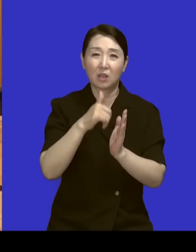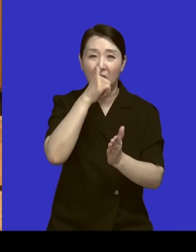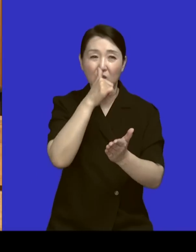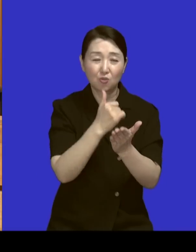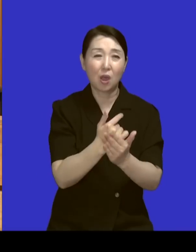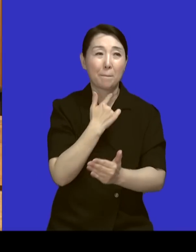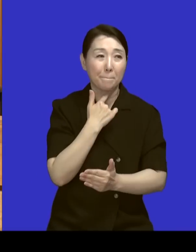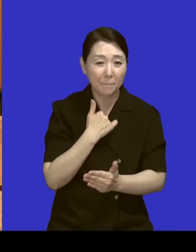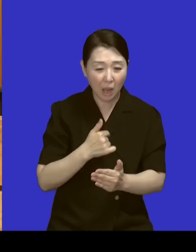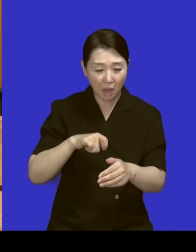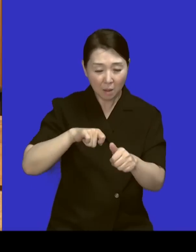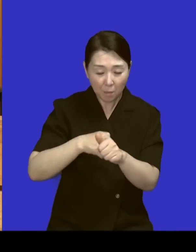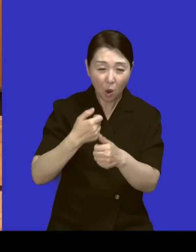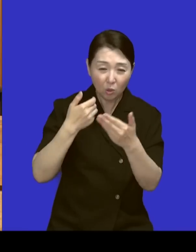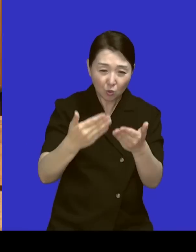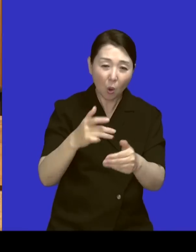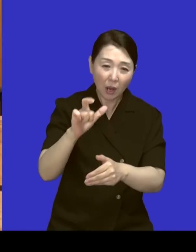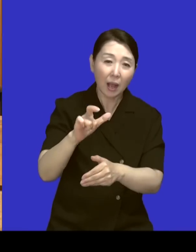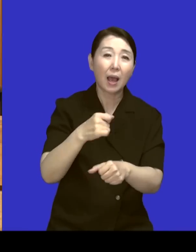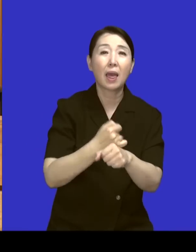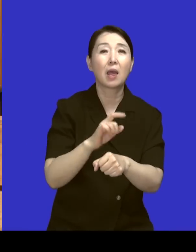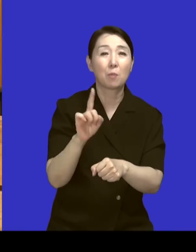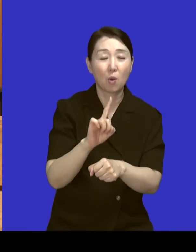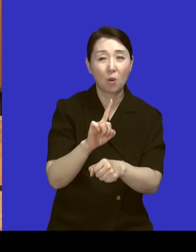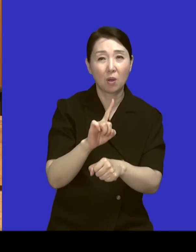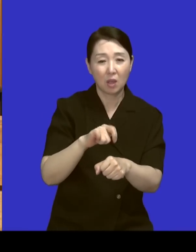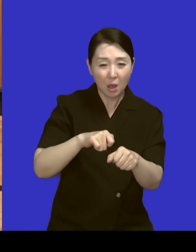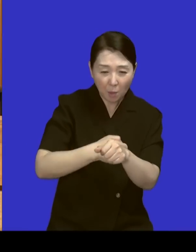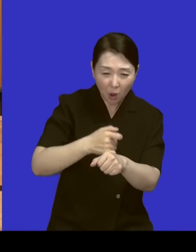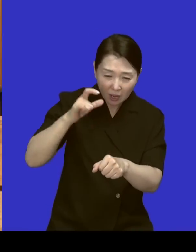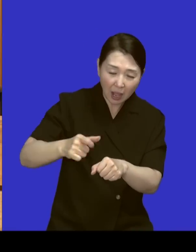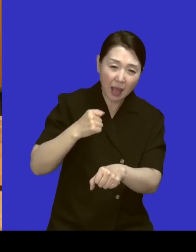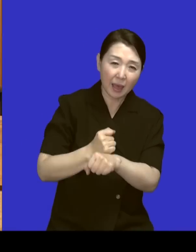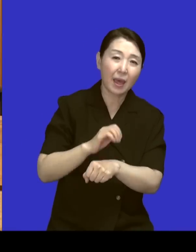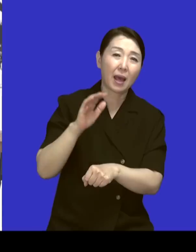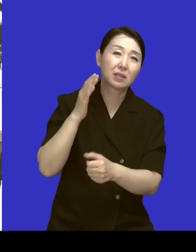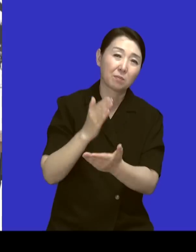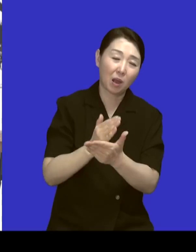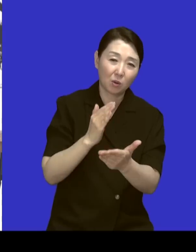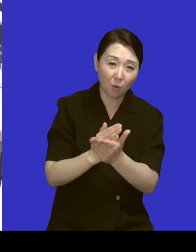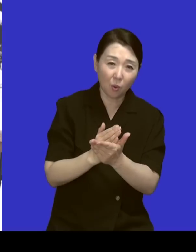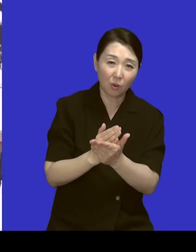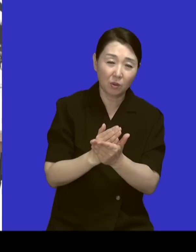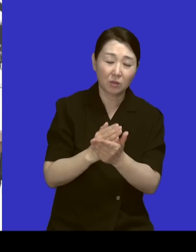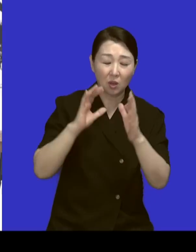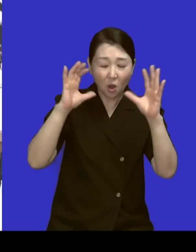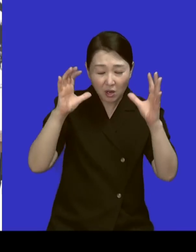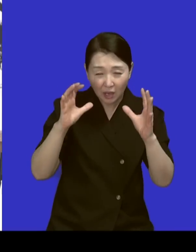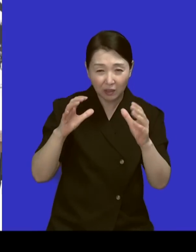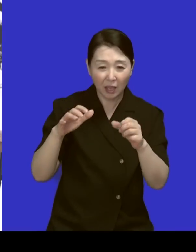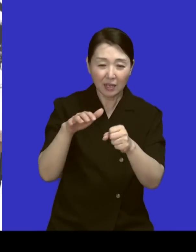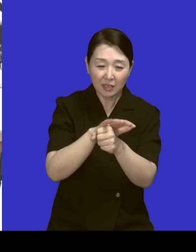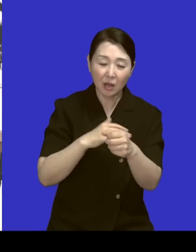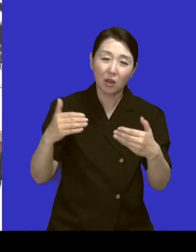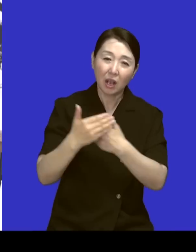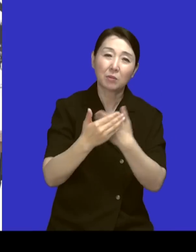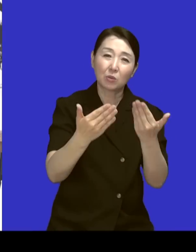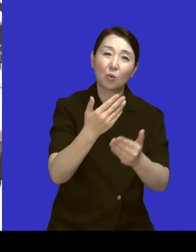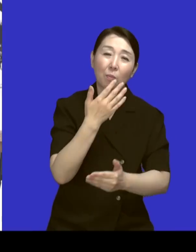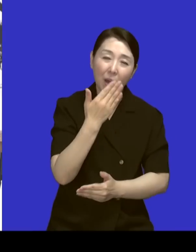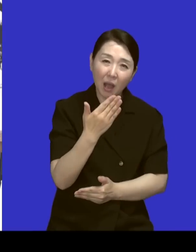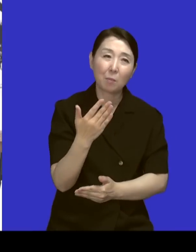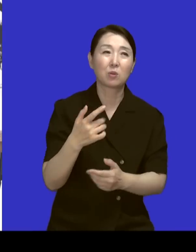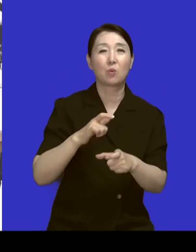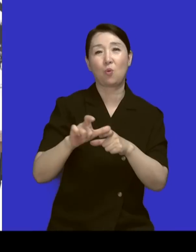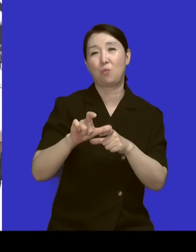저는 어떻게 처벌을 강화할 것이가 아니라 우리 사회가 그들을 어떻게 품어주실 것이냐 그들에게 얼마나 따뜻하게 대해줄 것이냐를 먼저 고민해야